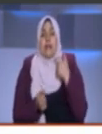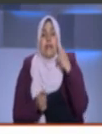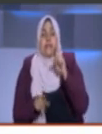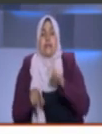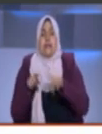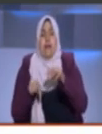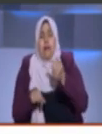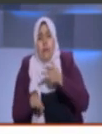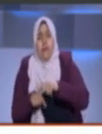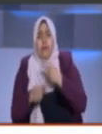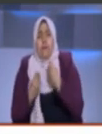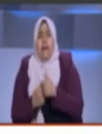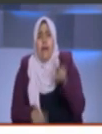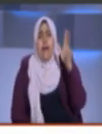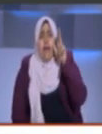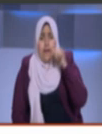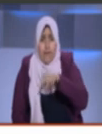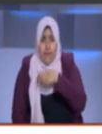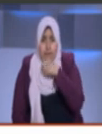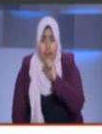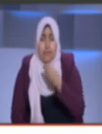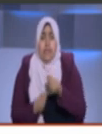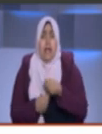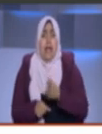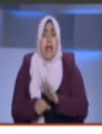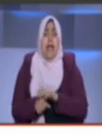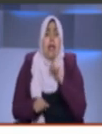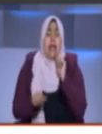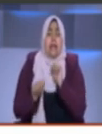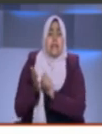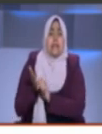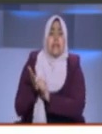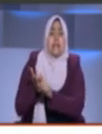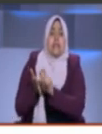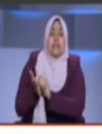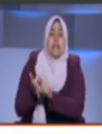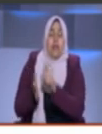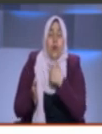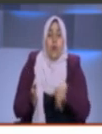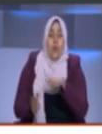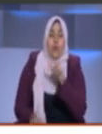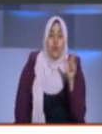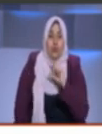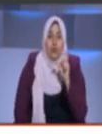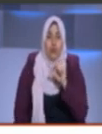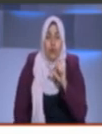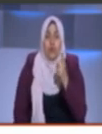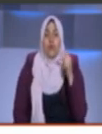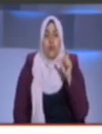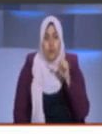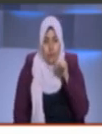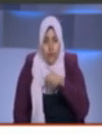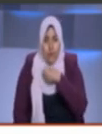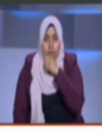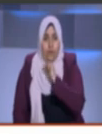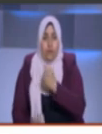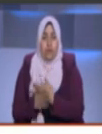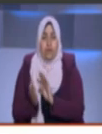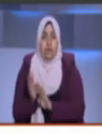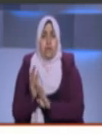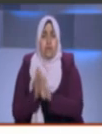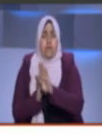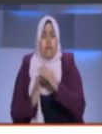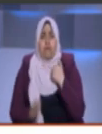مع الاعلام في فرنسا، تحدث وارسل رساله الى المسلمين، والمسلمين في فرنسا